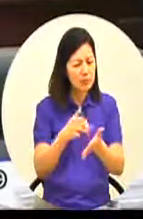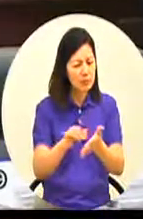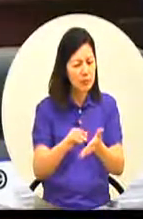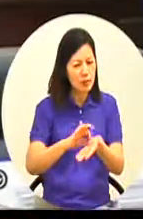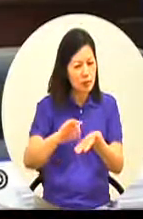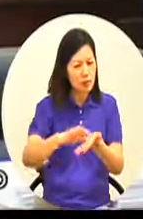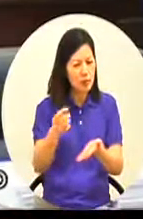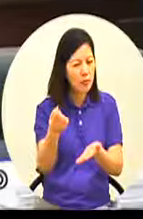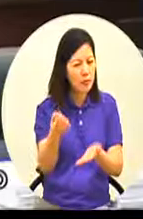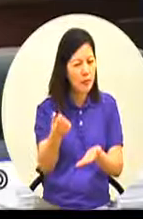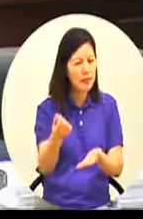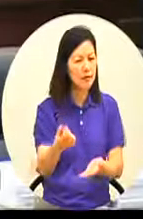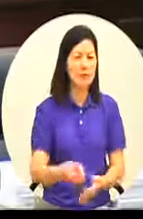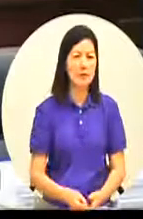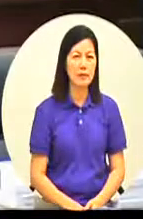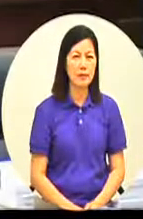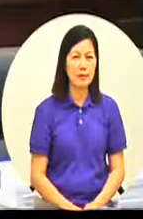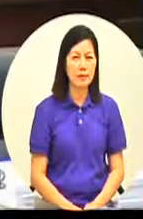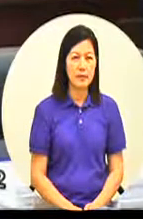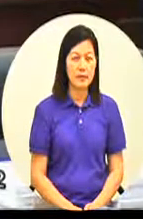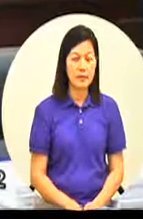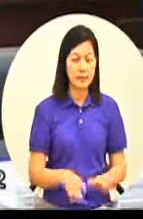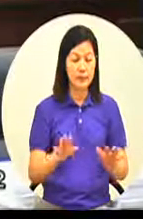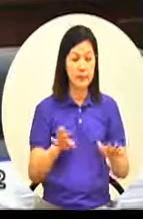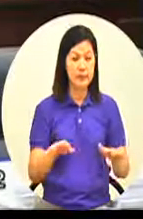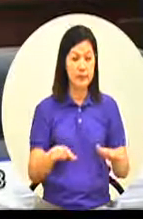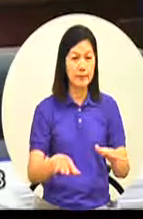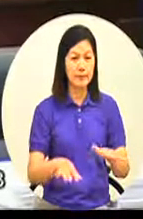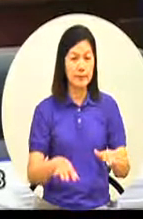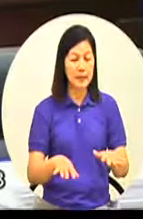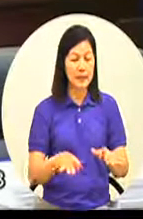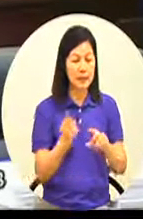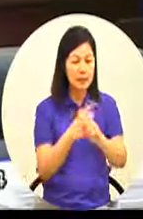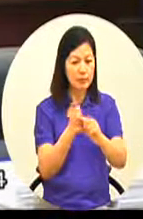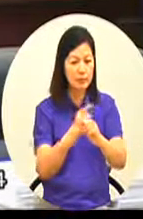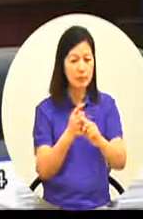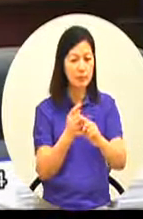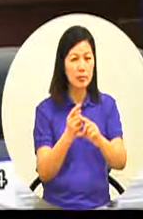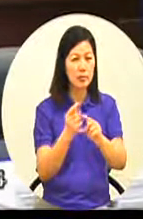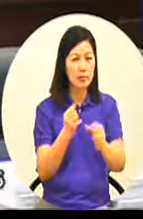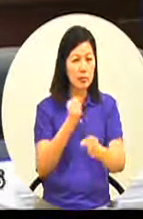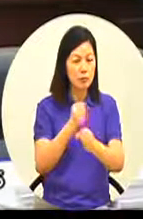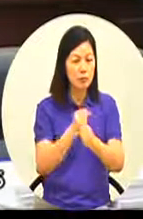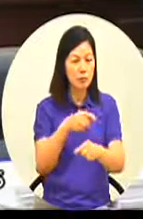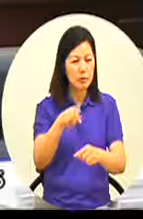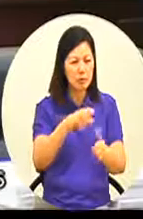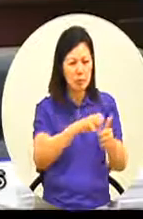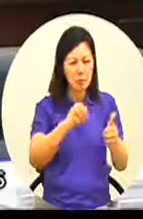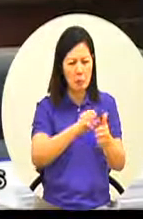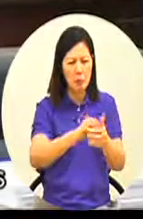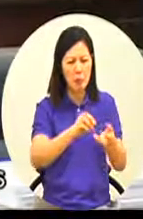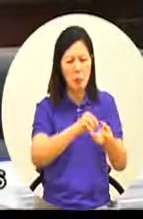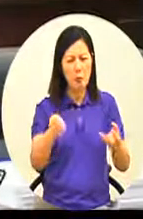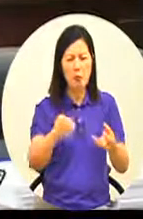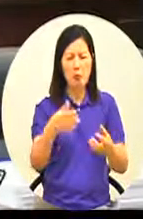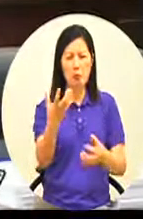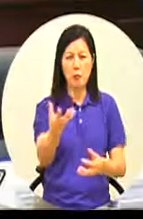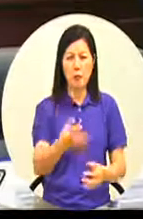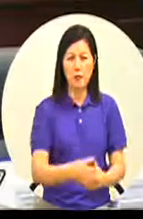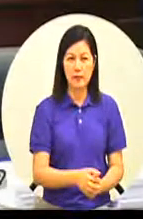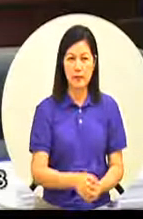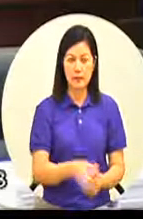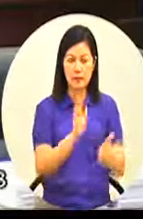觉得并不会很多。而且我看现在这些基层的计程车的业者，他们所受到剥削的还蛮多的。那我想应该替他